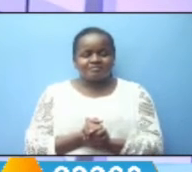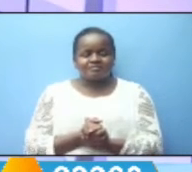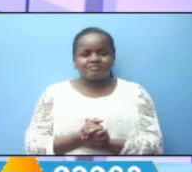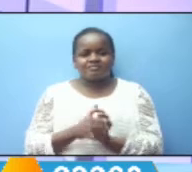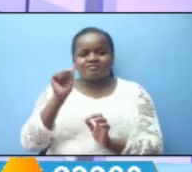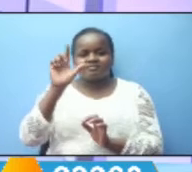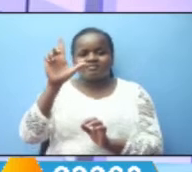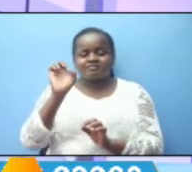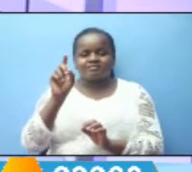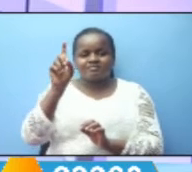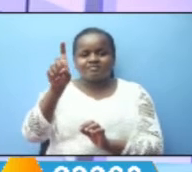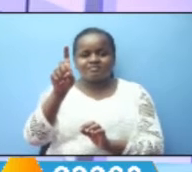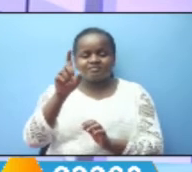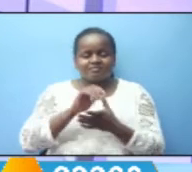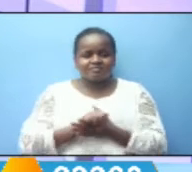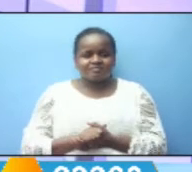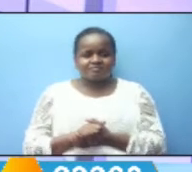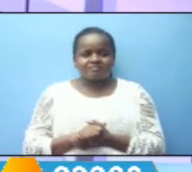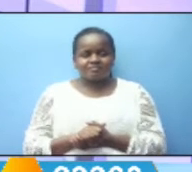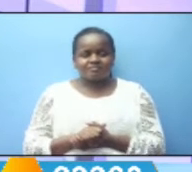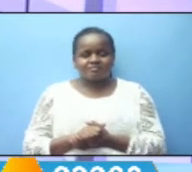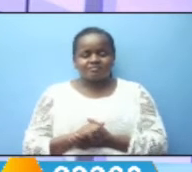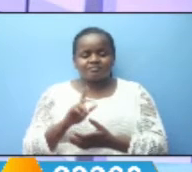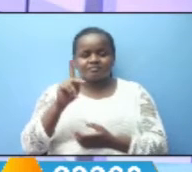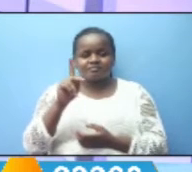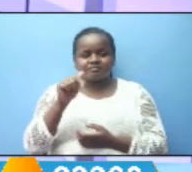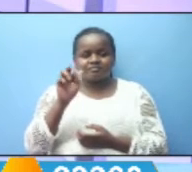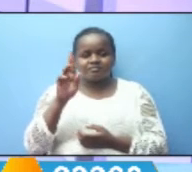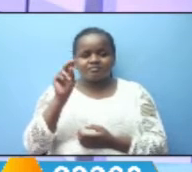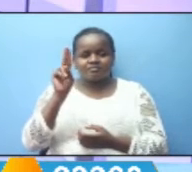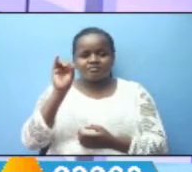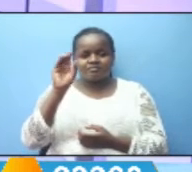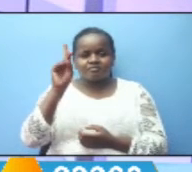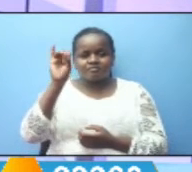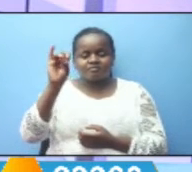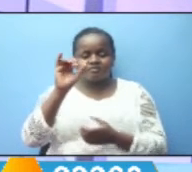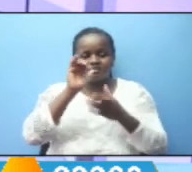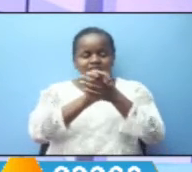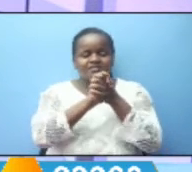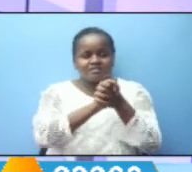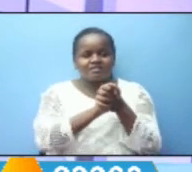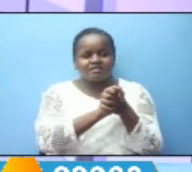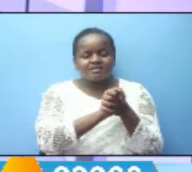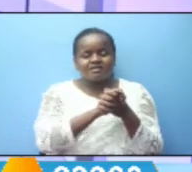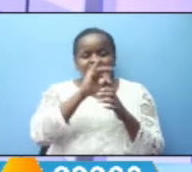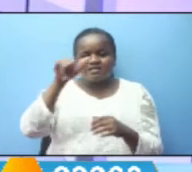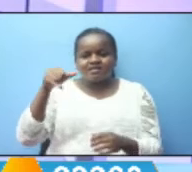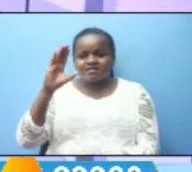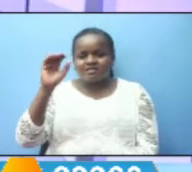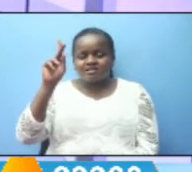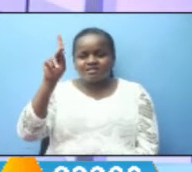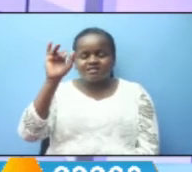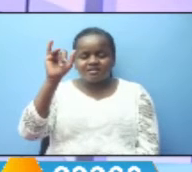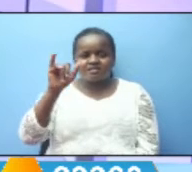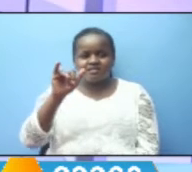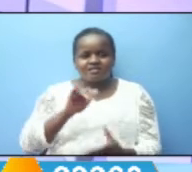na Ngugi asante sana nake mundu wito Kariuki kuma kuria Roka mugeithirie Juguna Maina Jaki mamu na jeshi othe akuria Kiambea